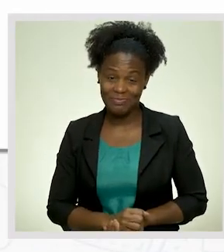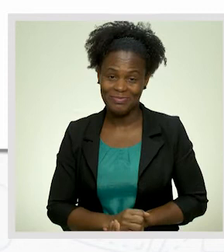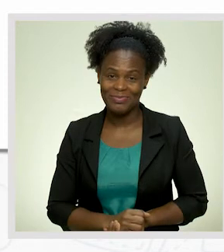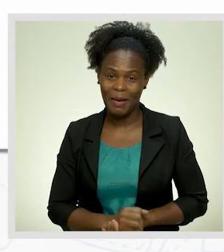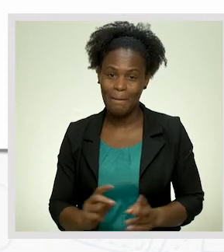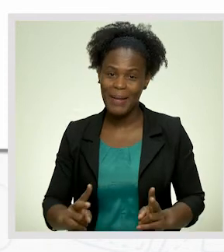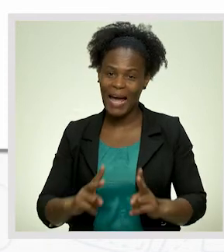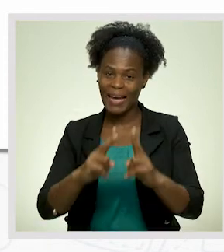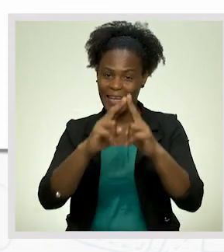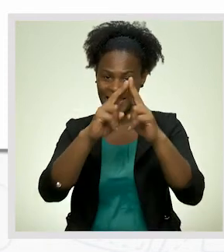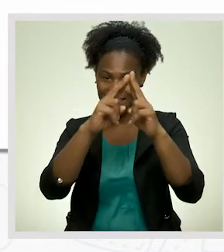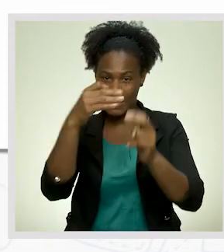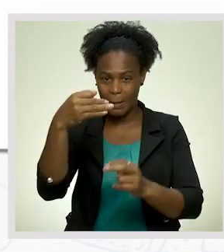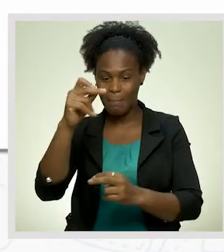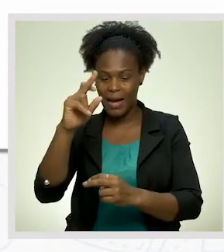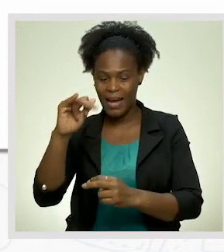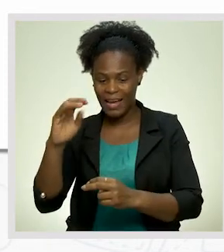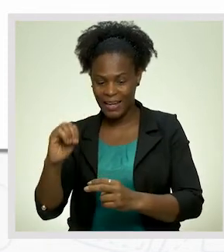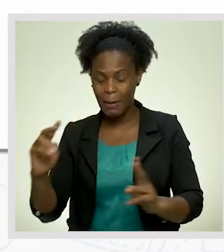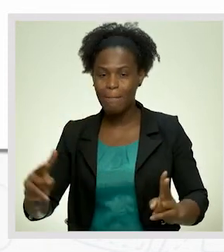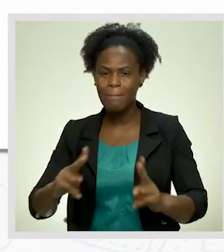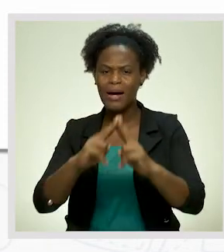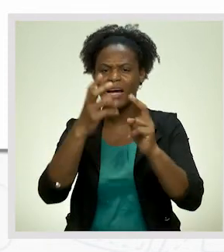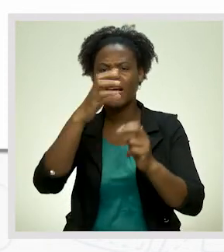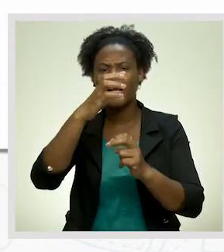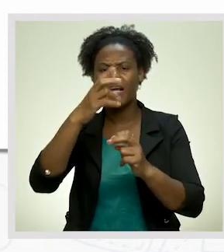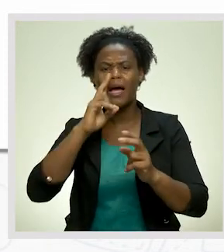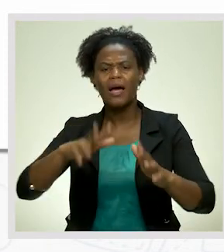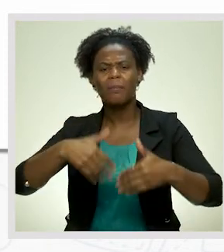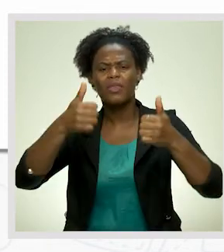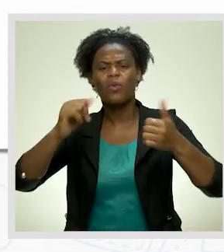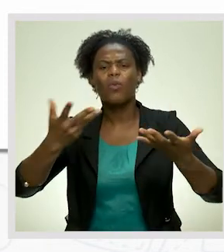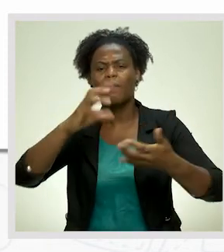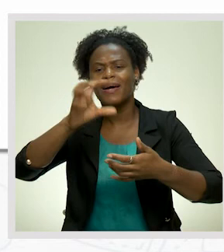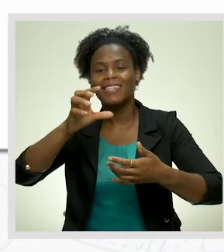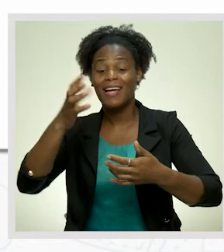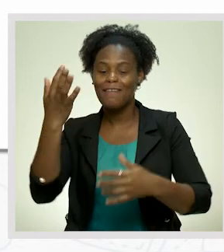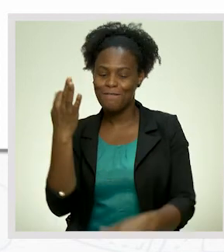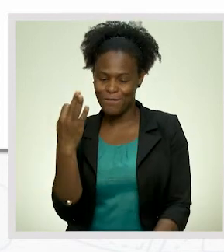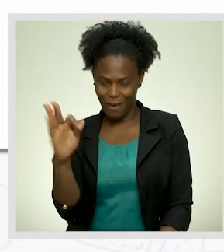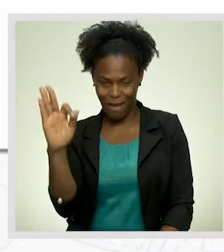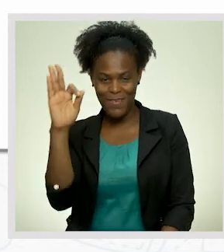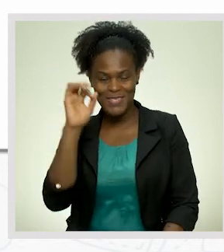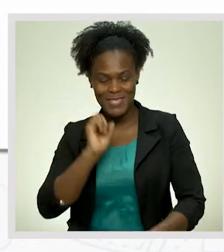Paris. Paris, c'est la capitale de quel pays? La France.